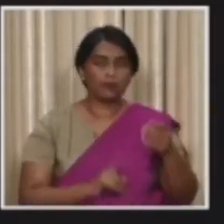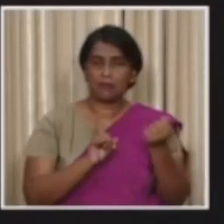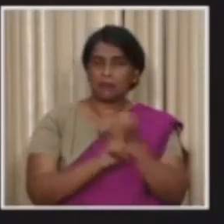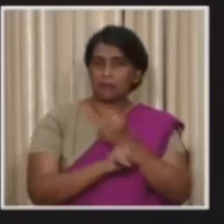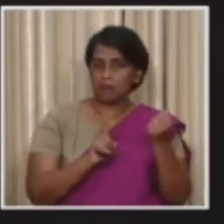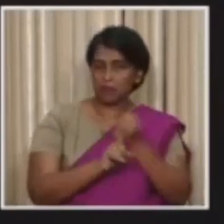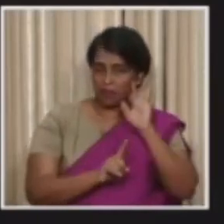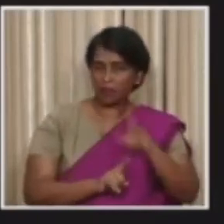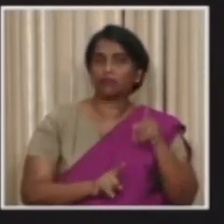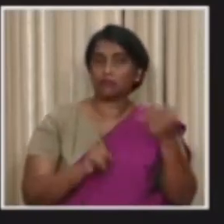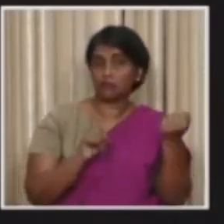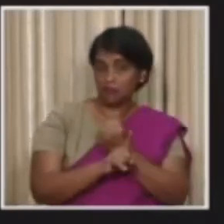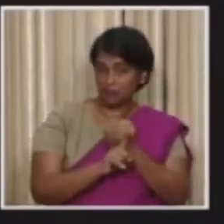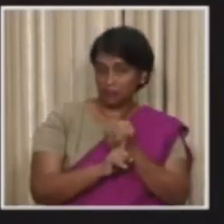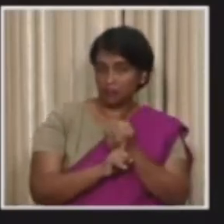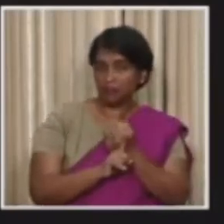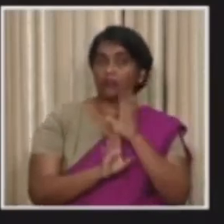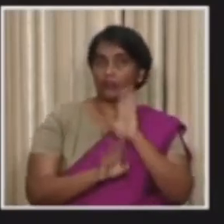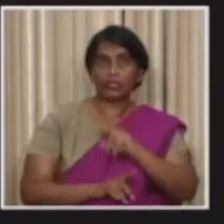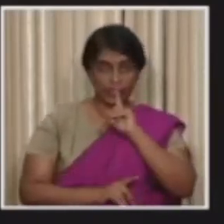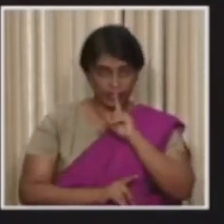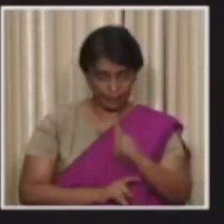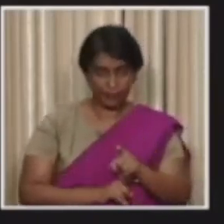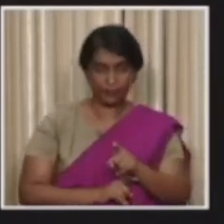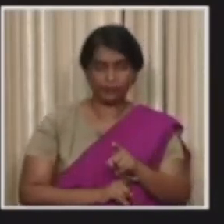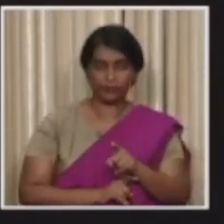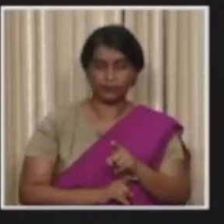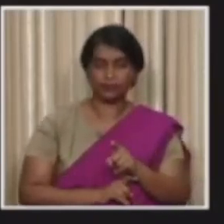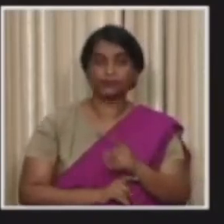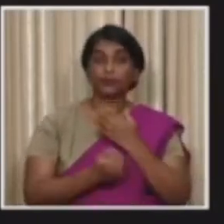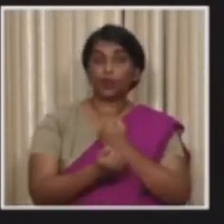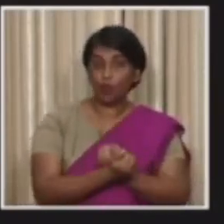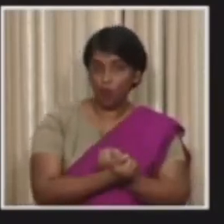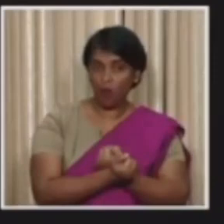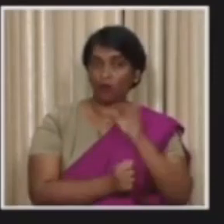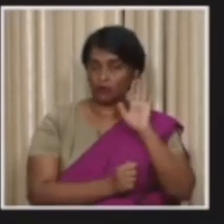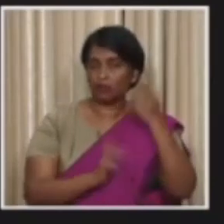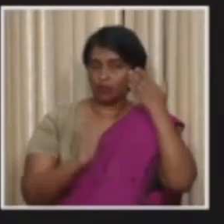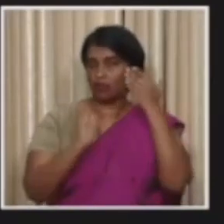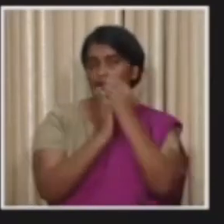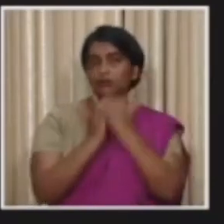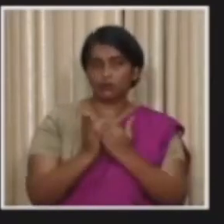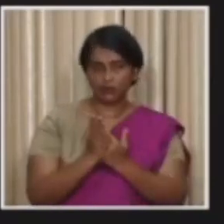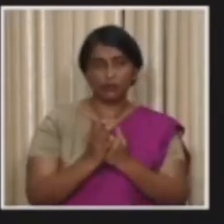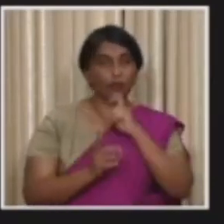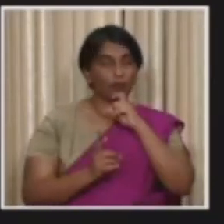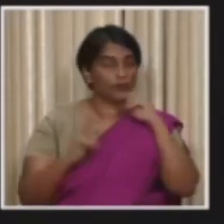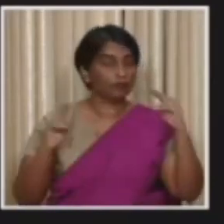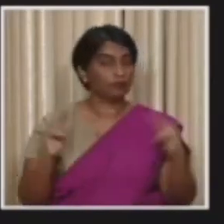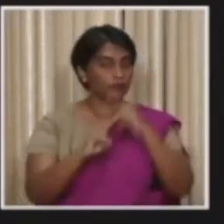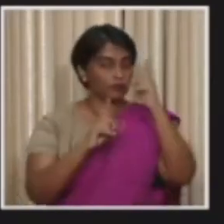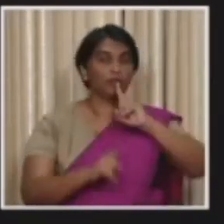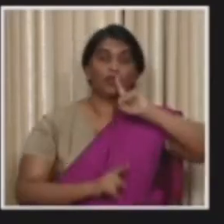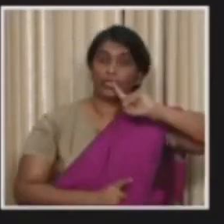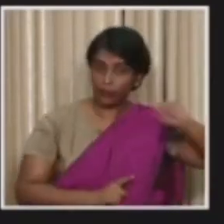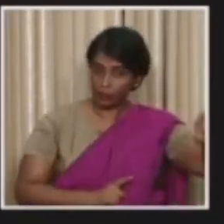කිරීම සම්බන්ධයෙන් බලපෑම් කිරීම කියලා කිව්වොත් පොලිසිය විසින් එම කරුණු මහේස්ත්‍රාත් අධිකරණයට වාර්තා